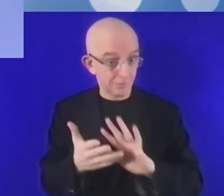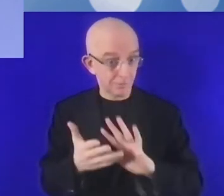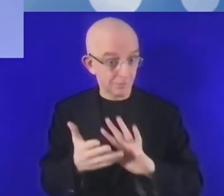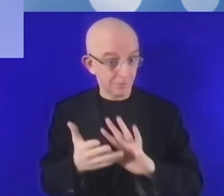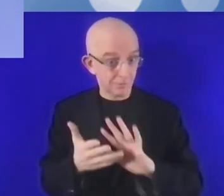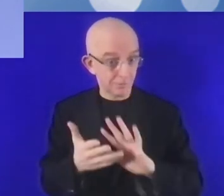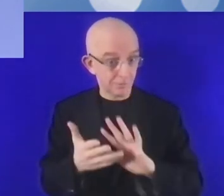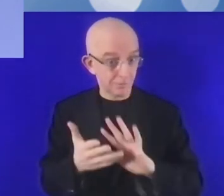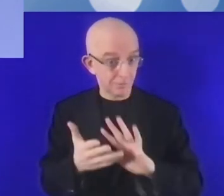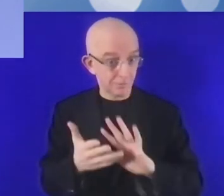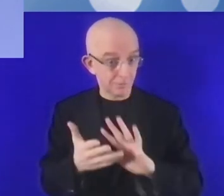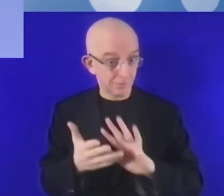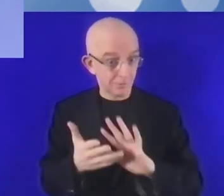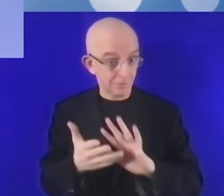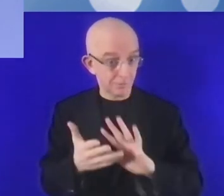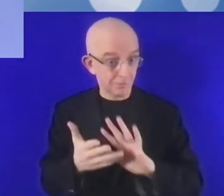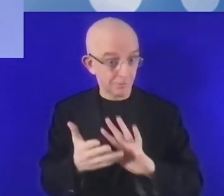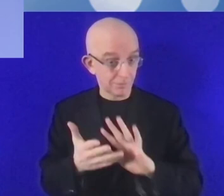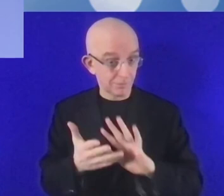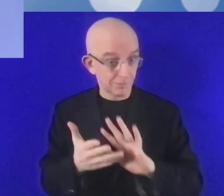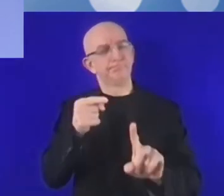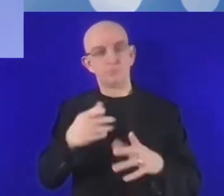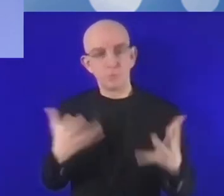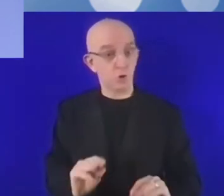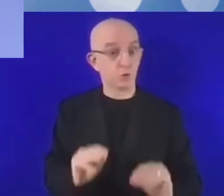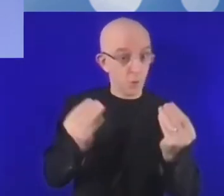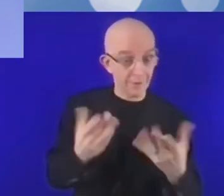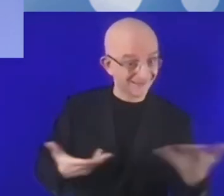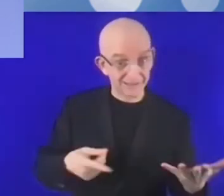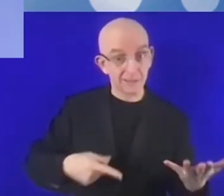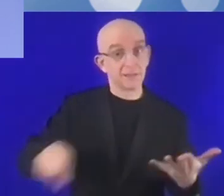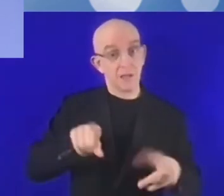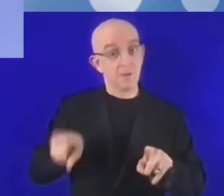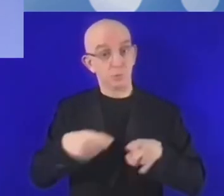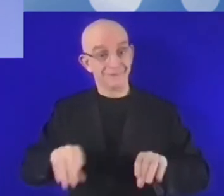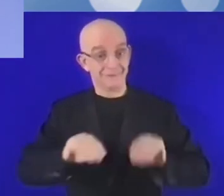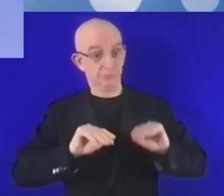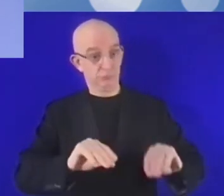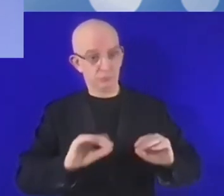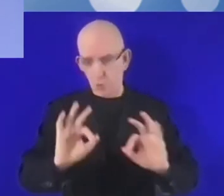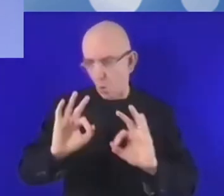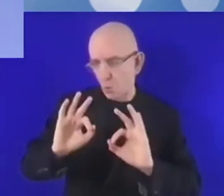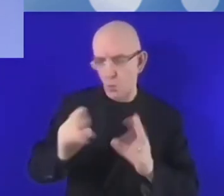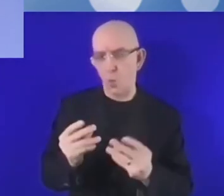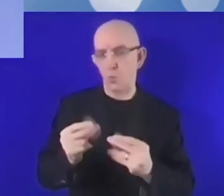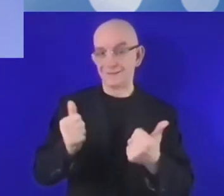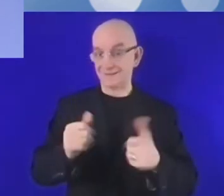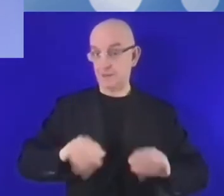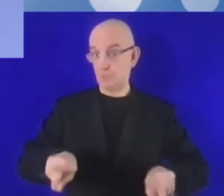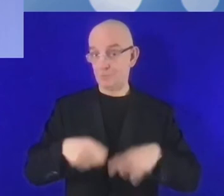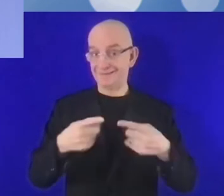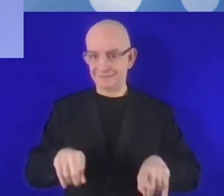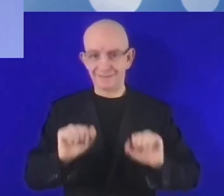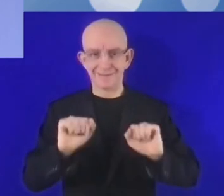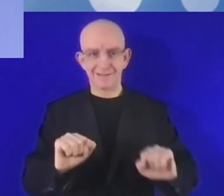un rôle important dans ces changements, dans ces évolutions. Je regarde les jeunes de manière optimiste aussi, les jeunes